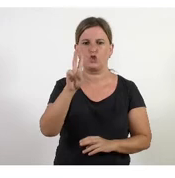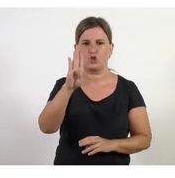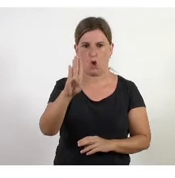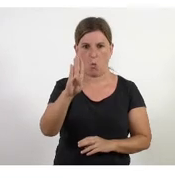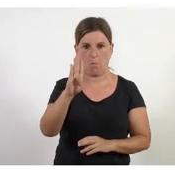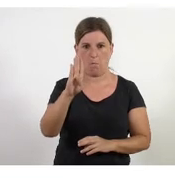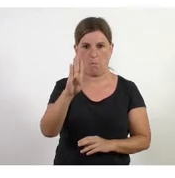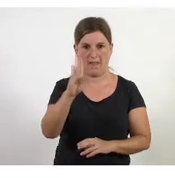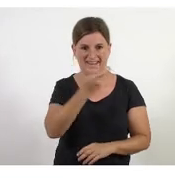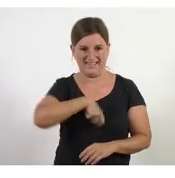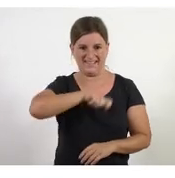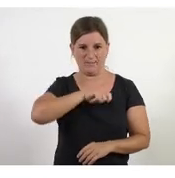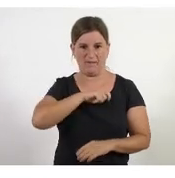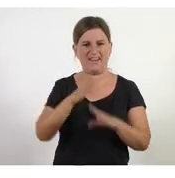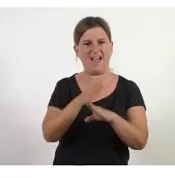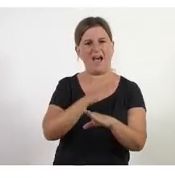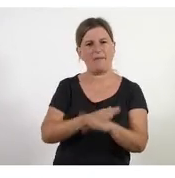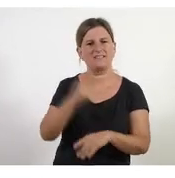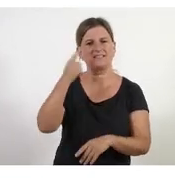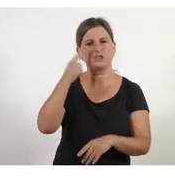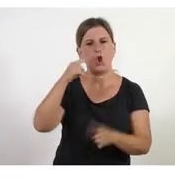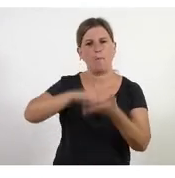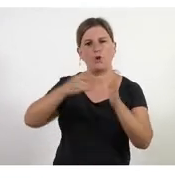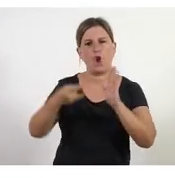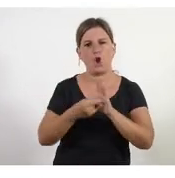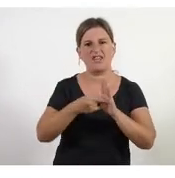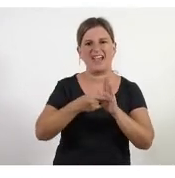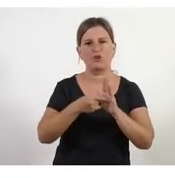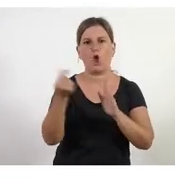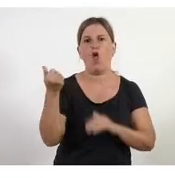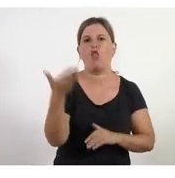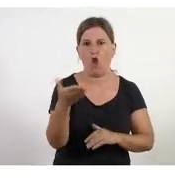Dono, i parlarem de la seva missió per